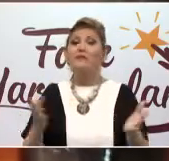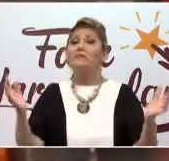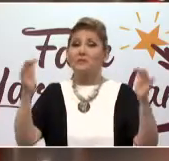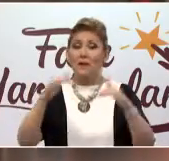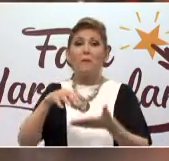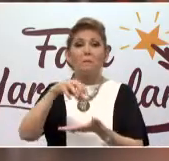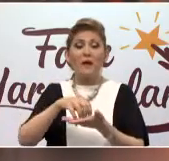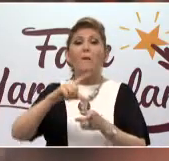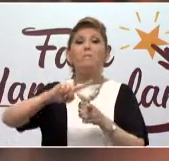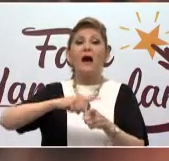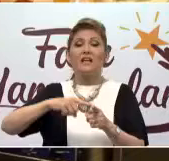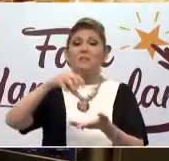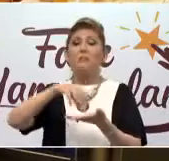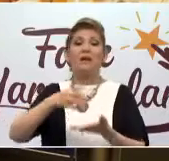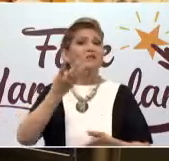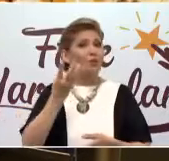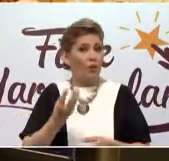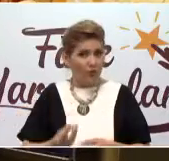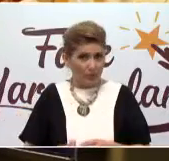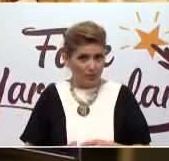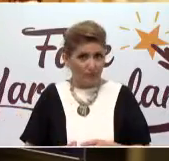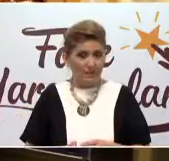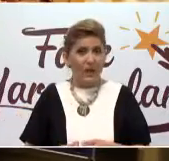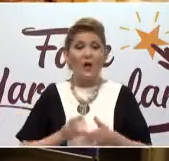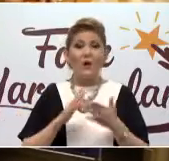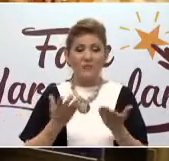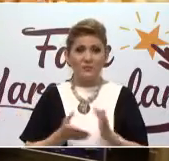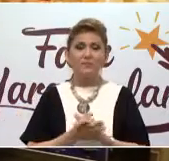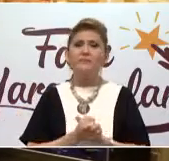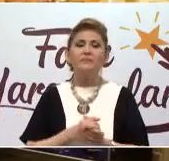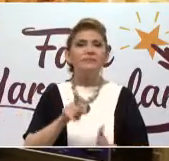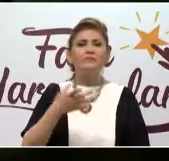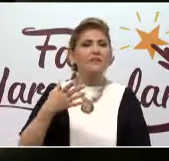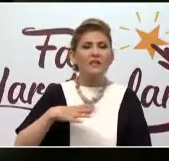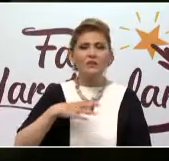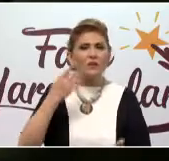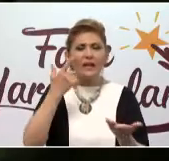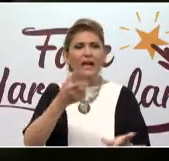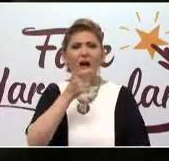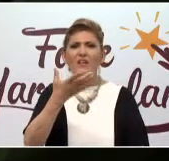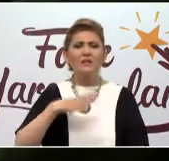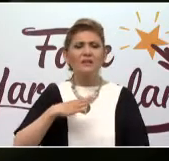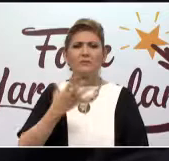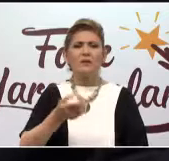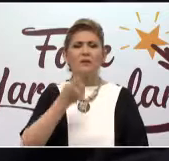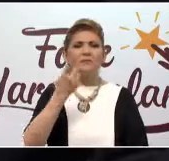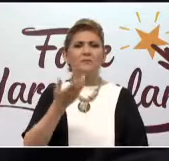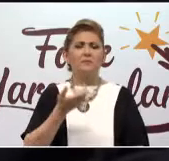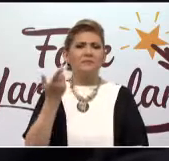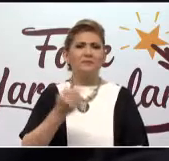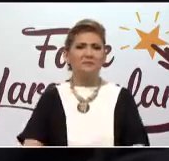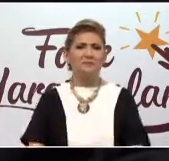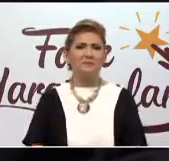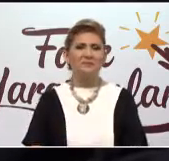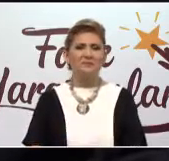gelme merkezi, paylaşma merkezi oldu. Ve kahve nasıl istiyorsunuz? Bana bir gösterir misiniz şu anda? Nasıl bir kahve istiyorsunuz? Türk